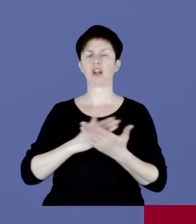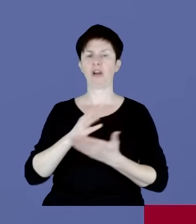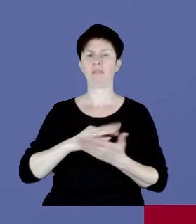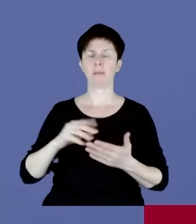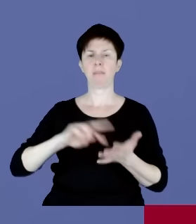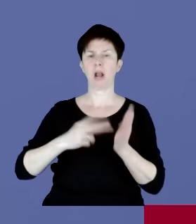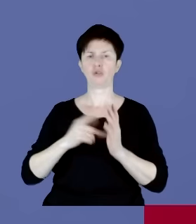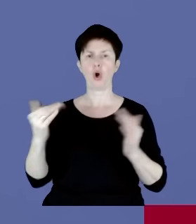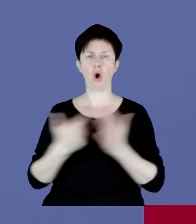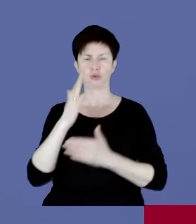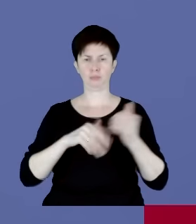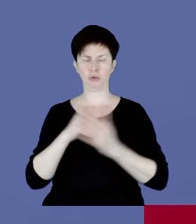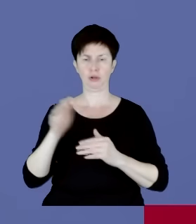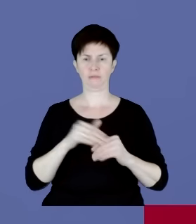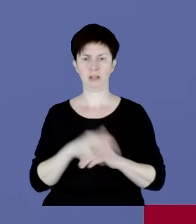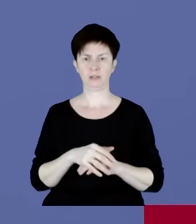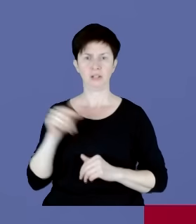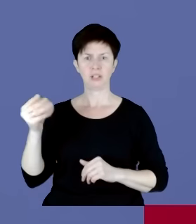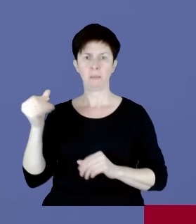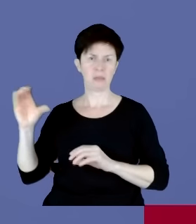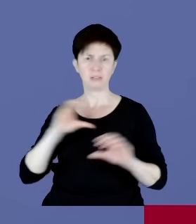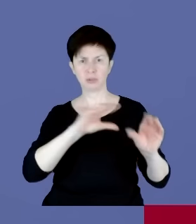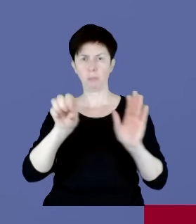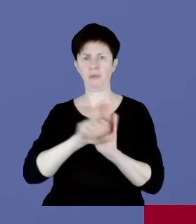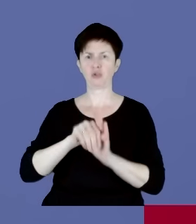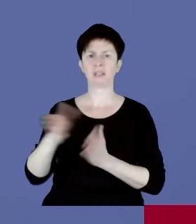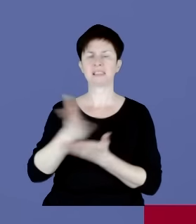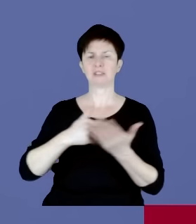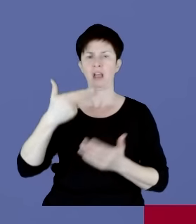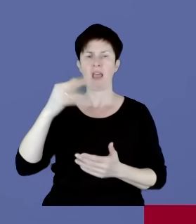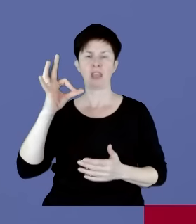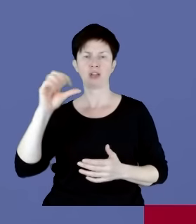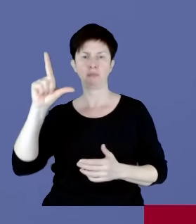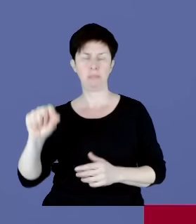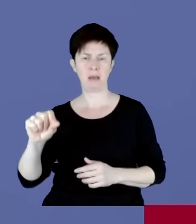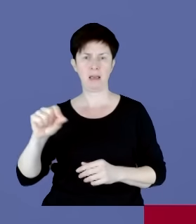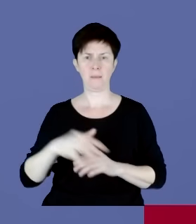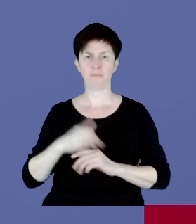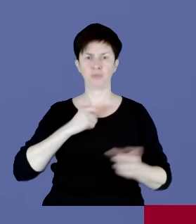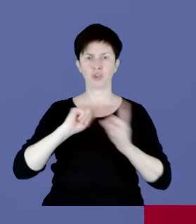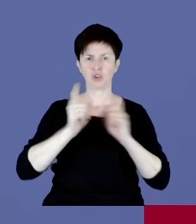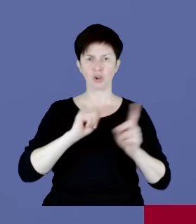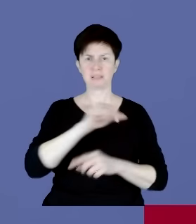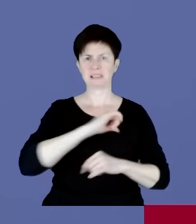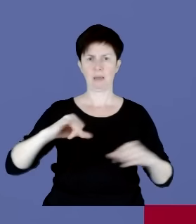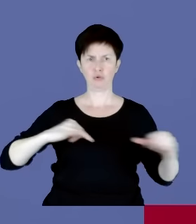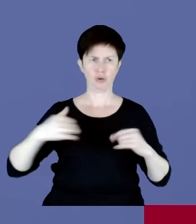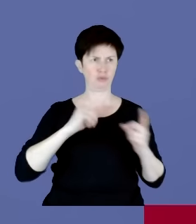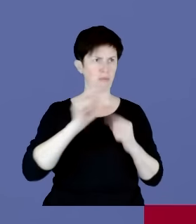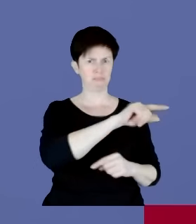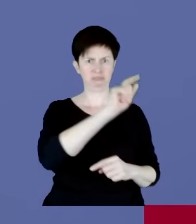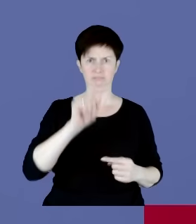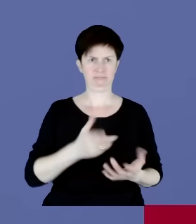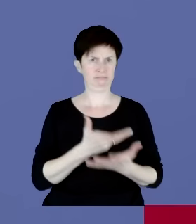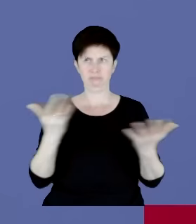już strumieniem iść do sektora MŚP, a ja rozmawiam w Olsztynie, rozmawiam w Nidzicy z samorządami i oni mówią, no pani poseł,